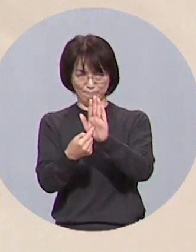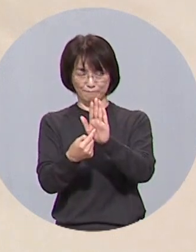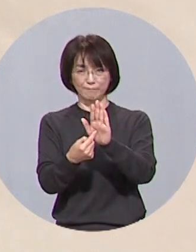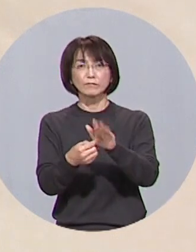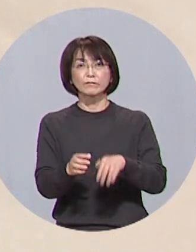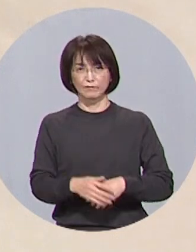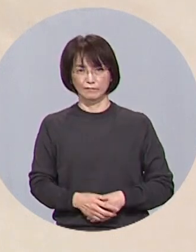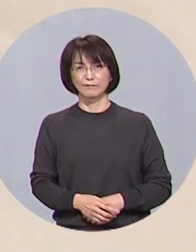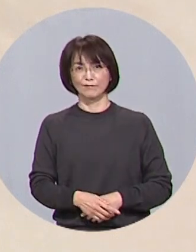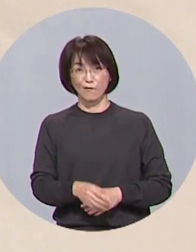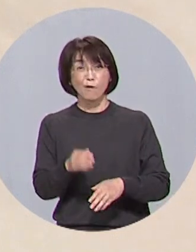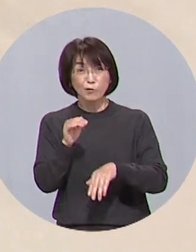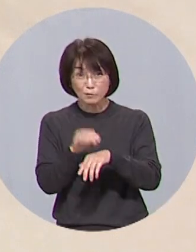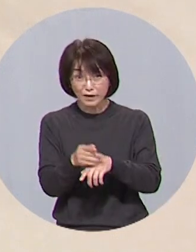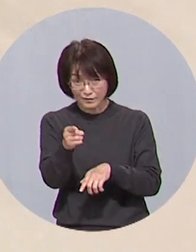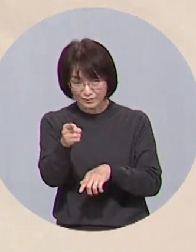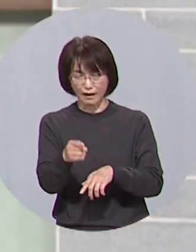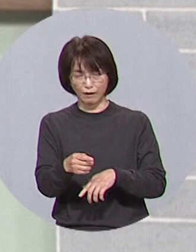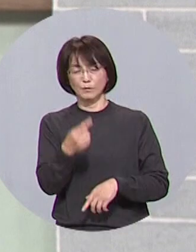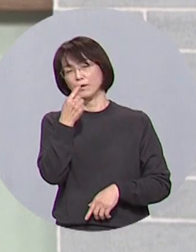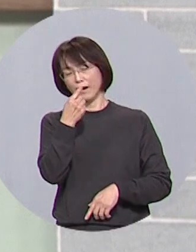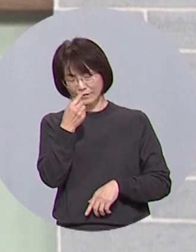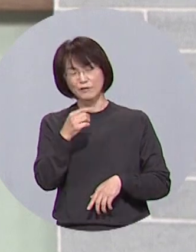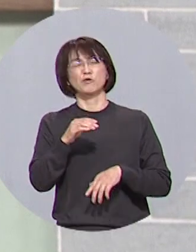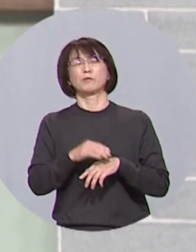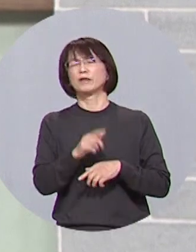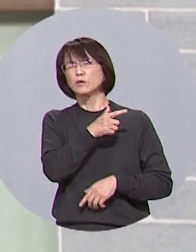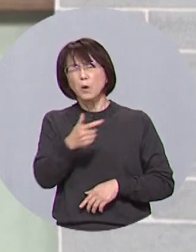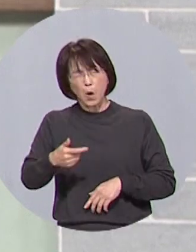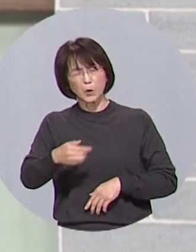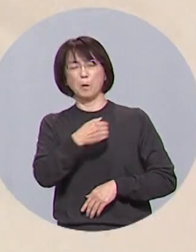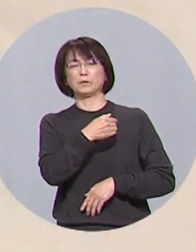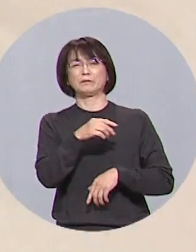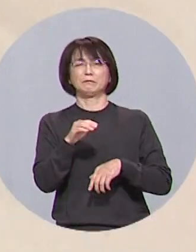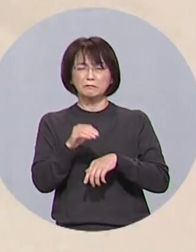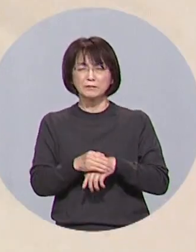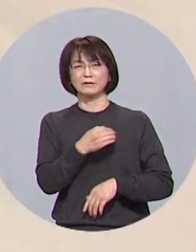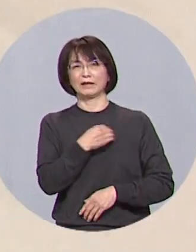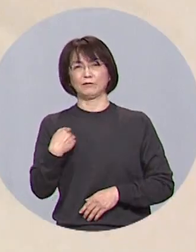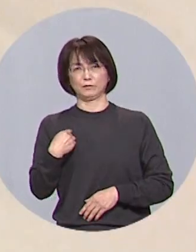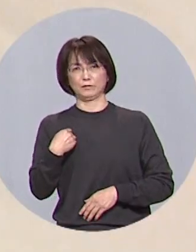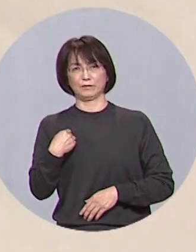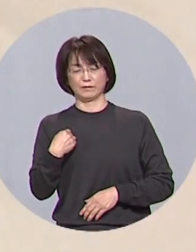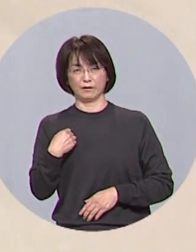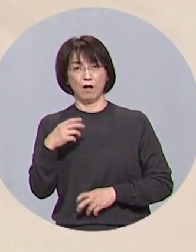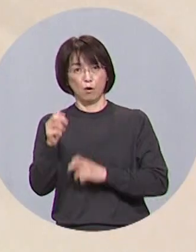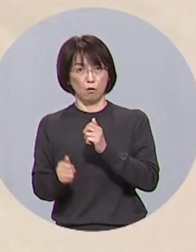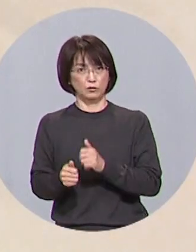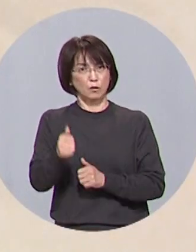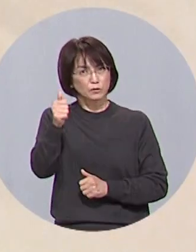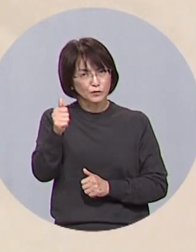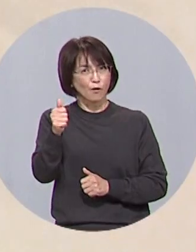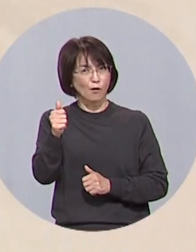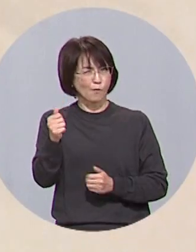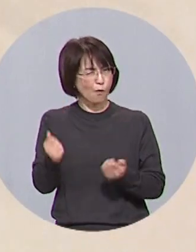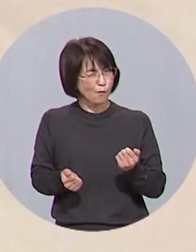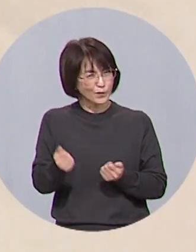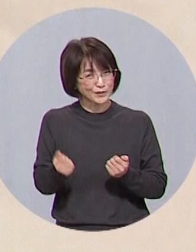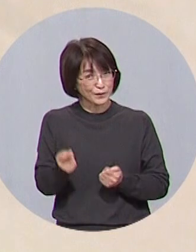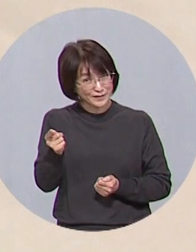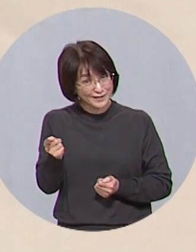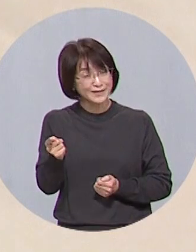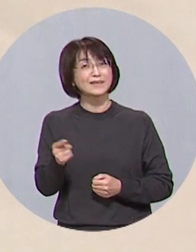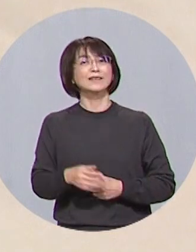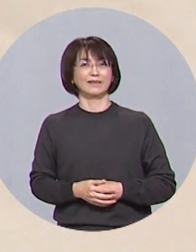そうです、うまいんですよ。器用なんですよ。そこもっと教えたいんですよ、ね。 また工場長もちょっとキャラがねありそうで。 そうそう。